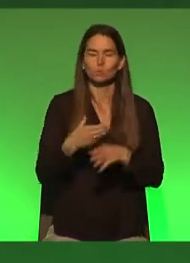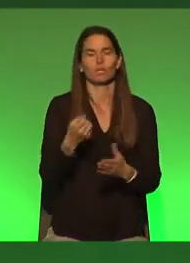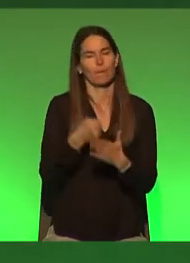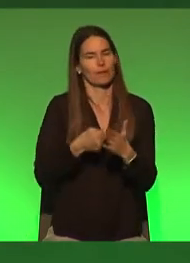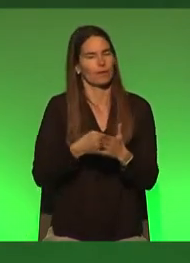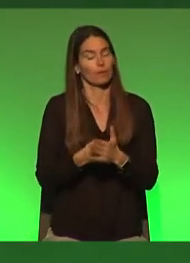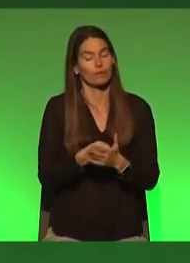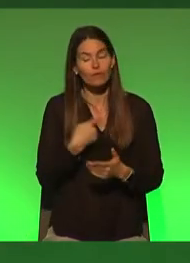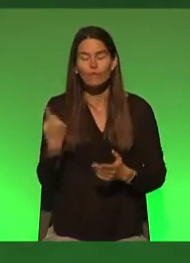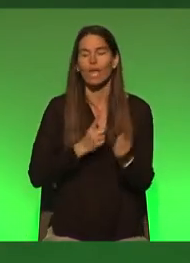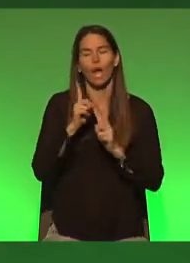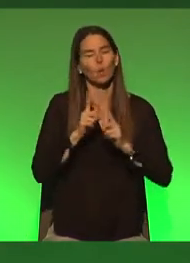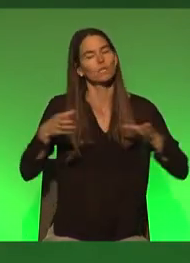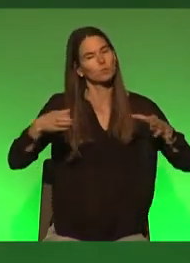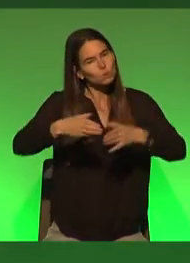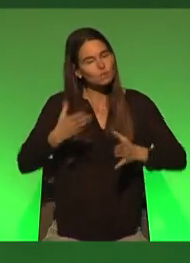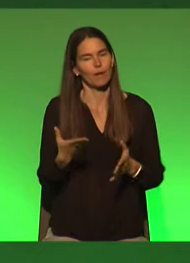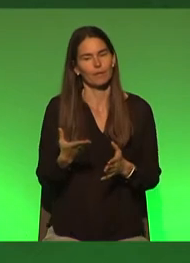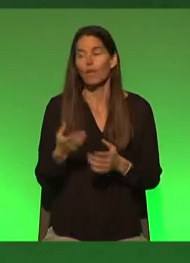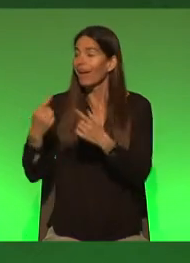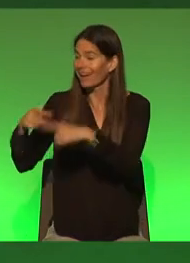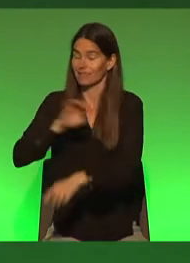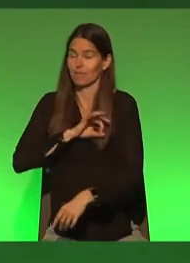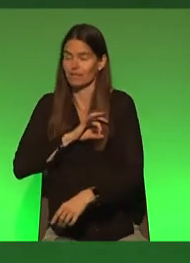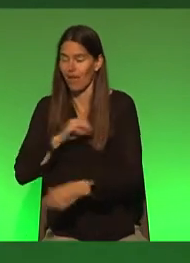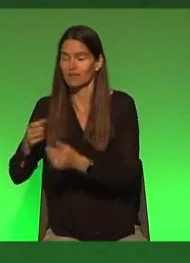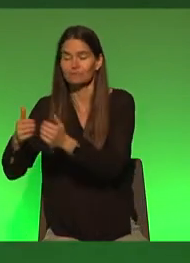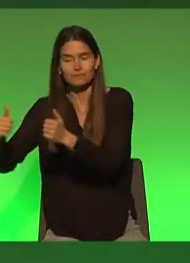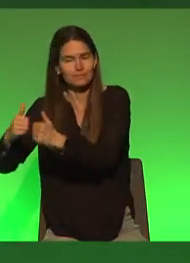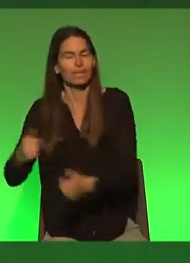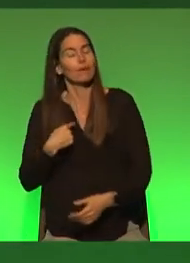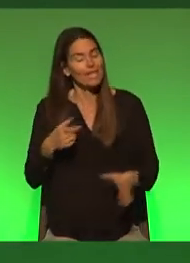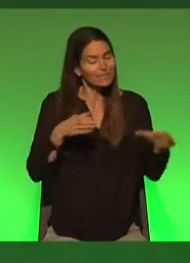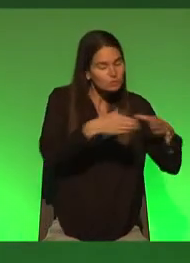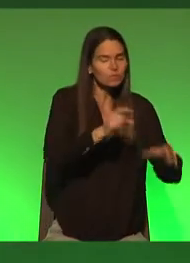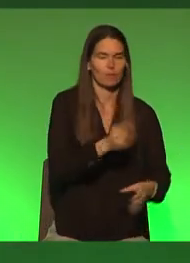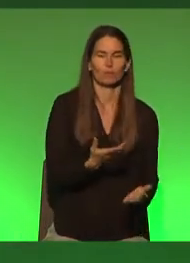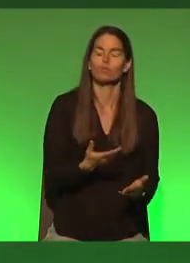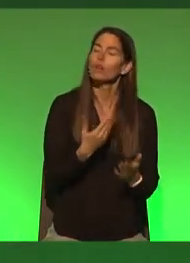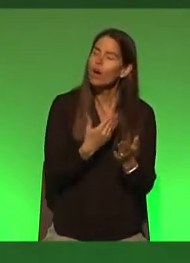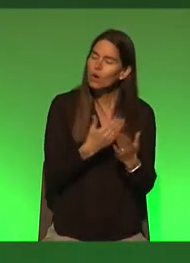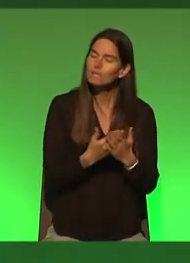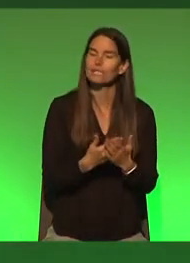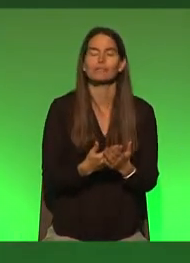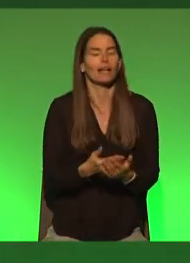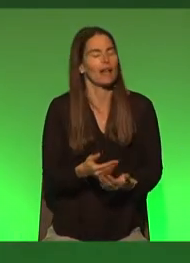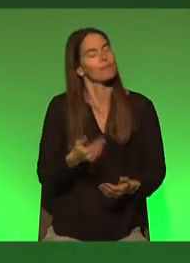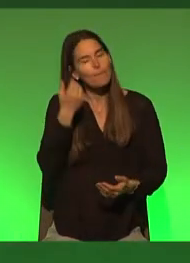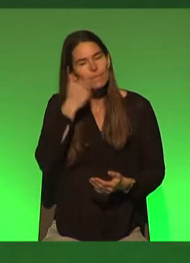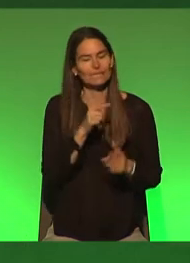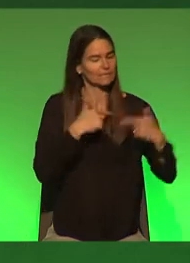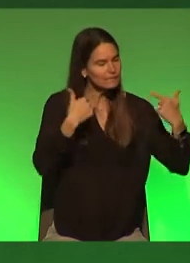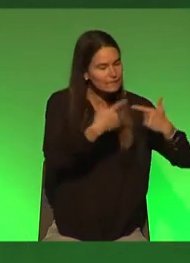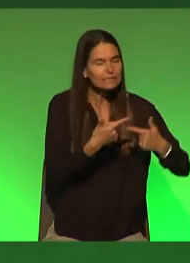wenn wir als Grüne, anders als viele andere Parteien, diesen Weg auch geschlossen gehen. Und deshalb werbe ich darum, dass wir mit Team Spirit, mit Offenheit,